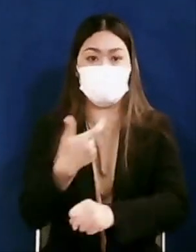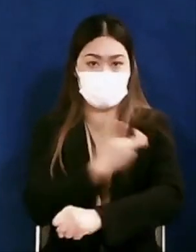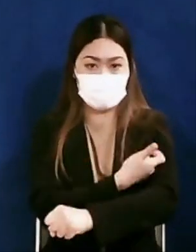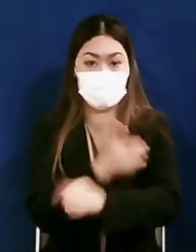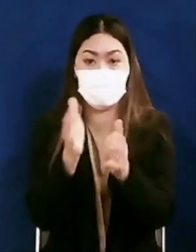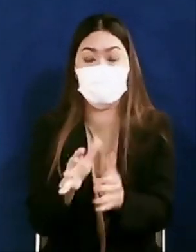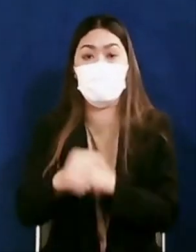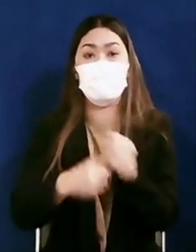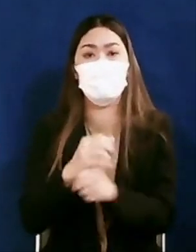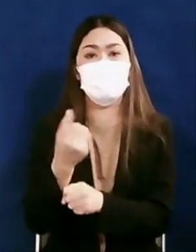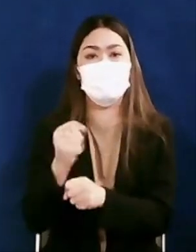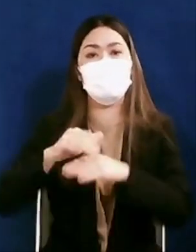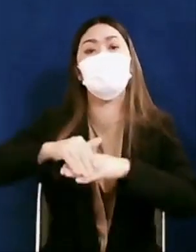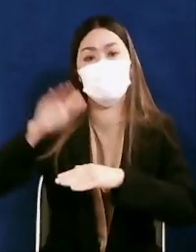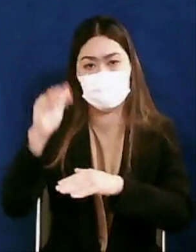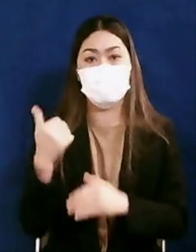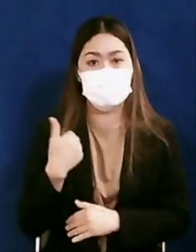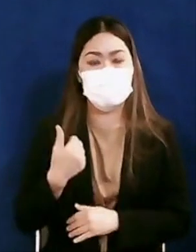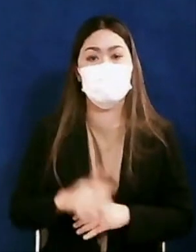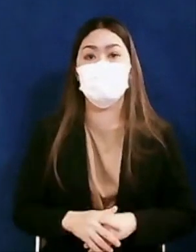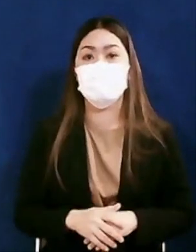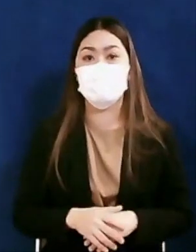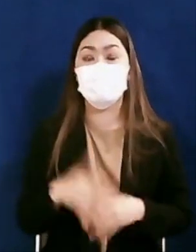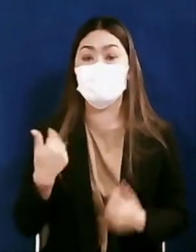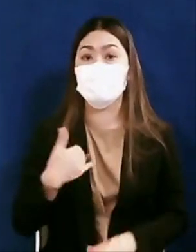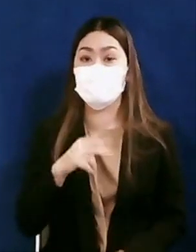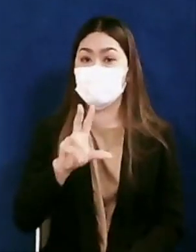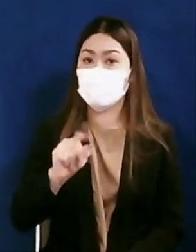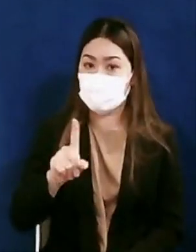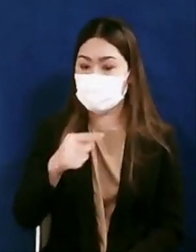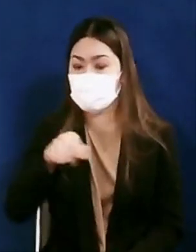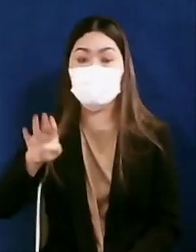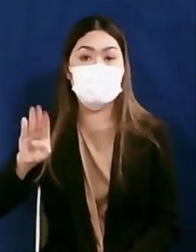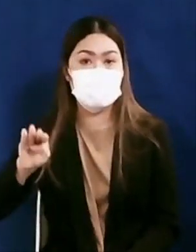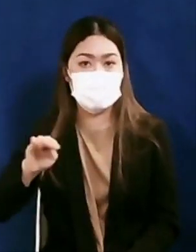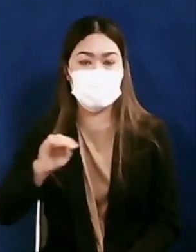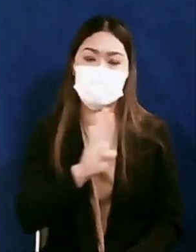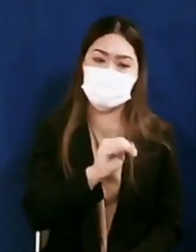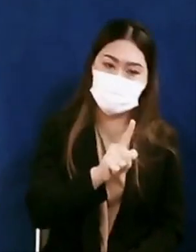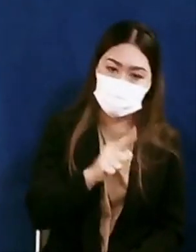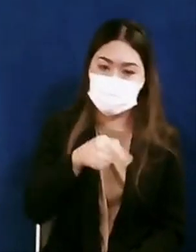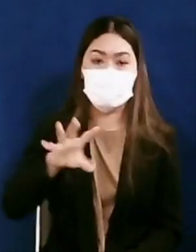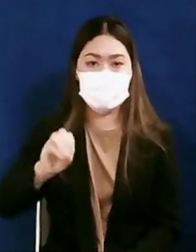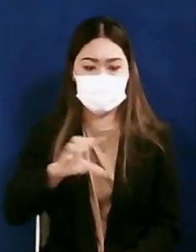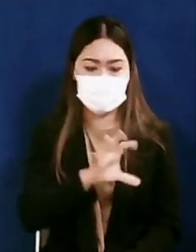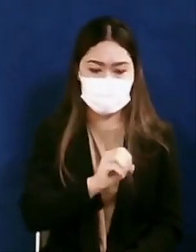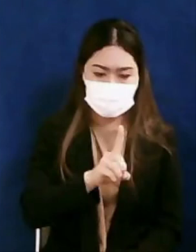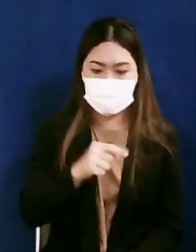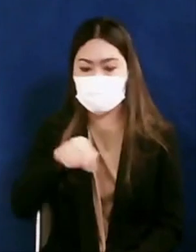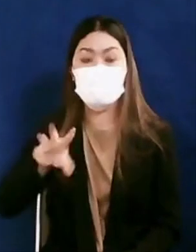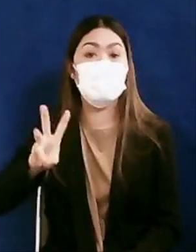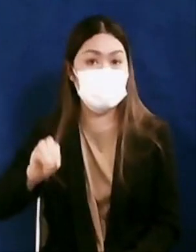นที่อายุมากกว่า18ปีนะครับแล้วก็31-40นะครับ41-50 51-60น